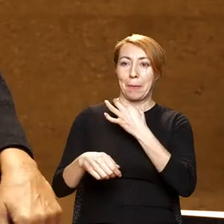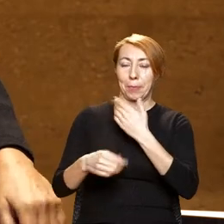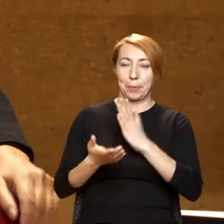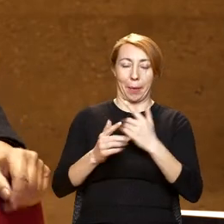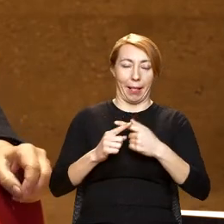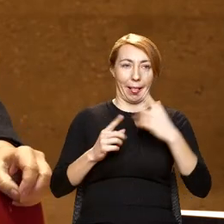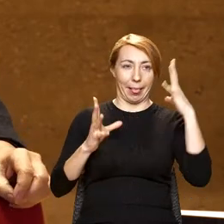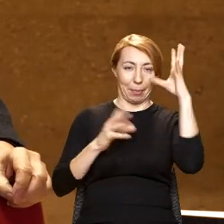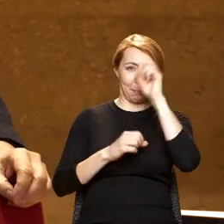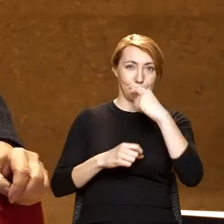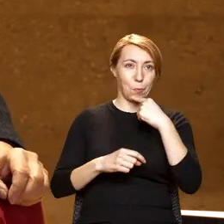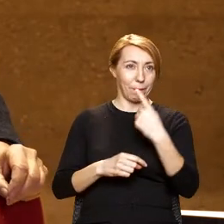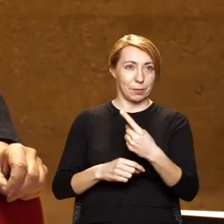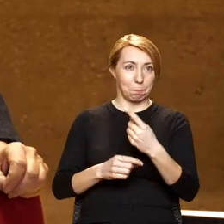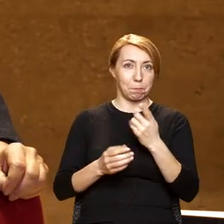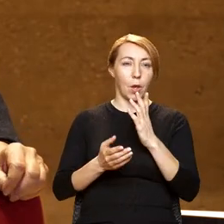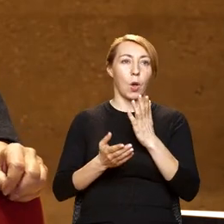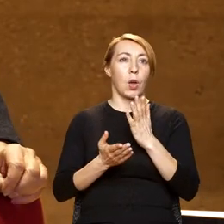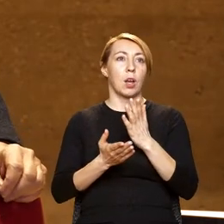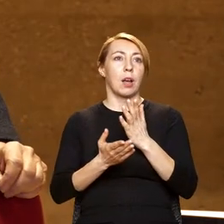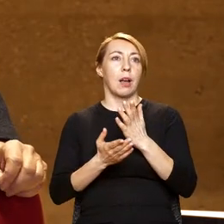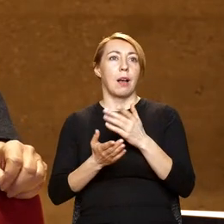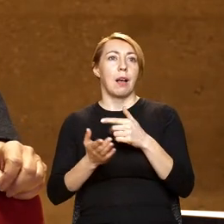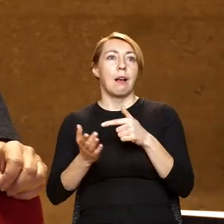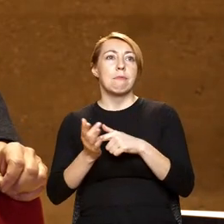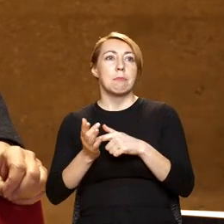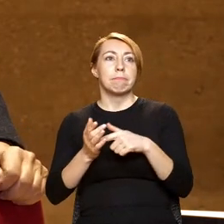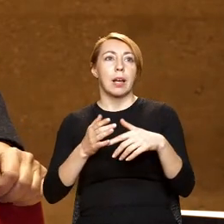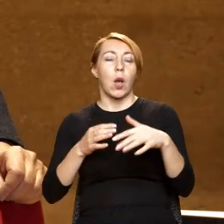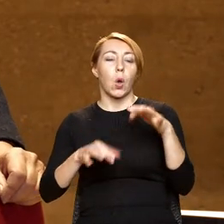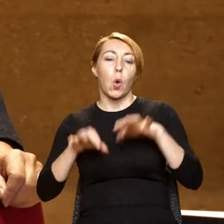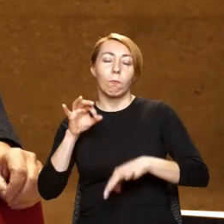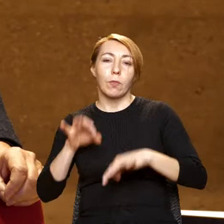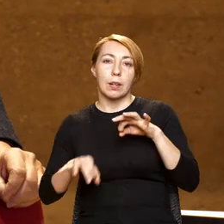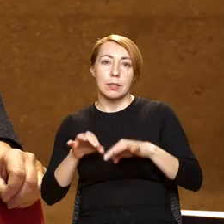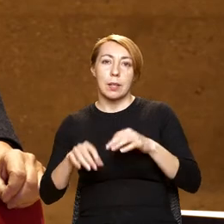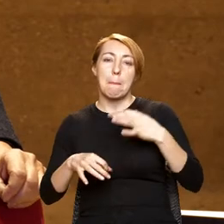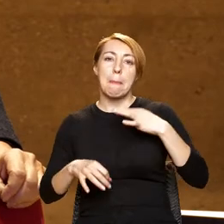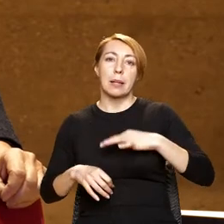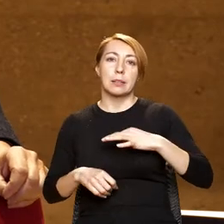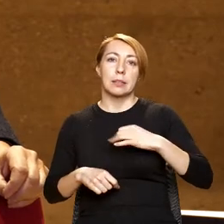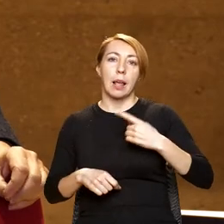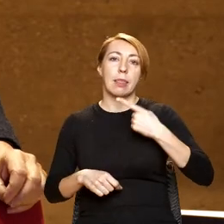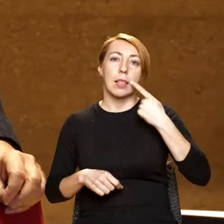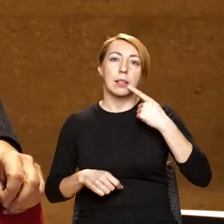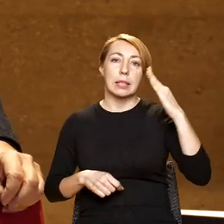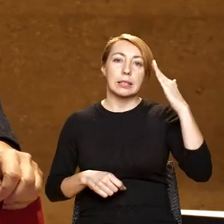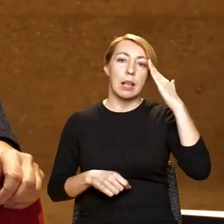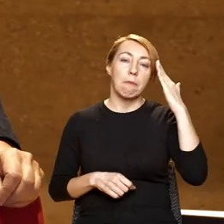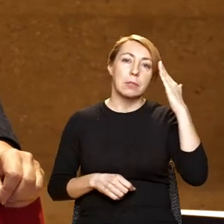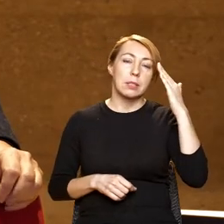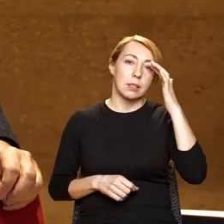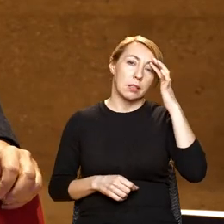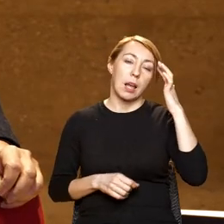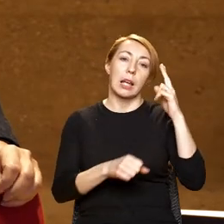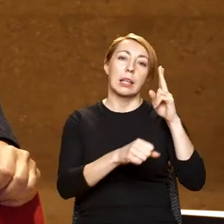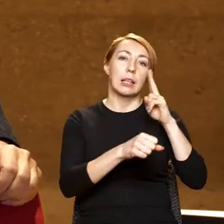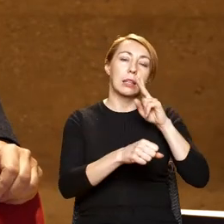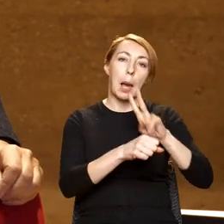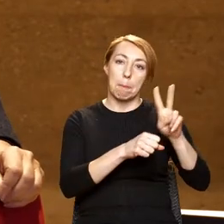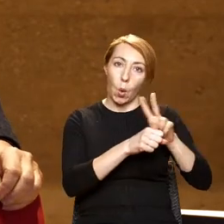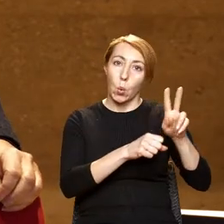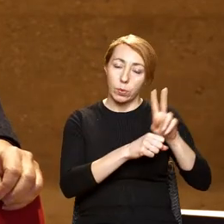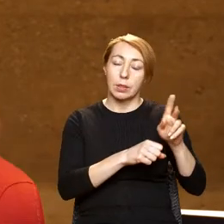nie, już wracam. Także tam na tej konferencji właśnie pani językoznawczyni, Japonka,